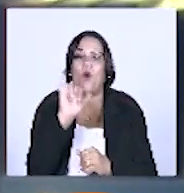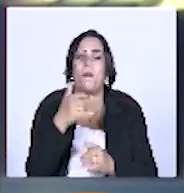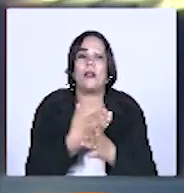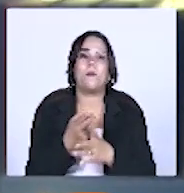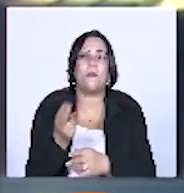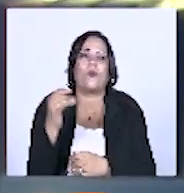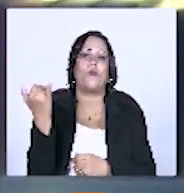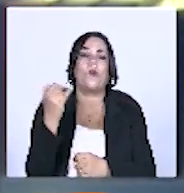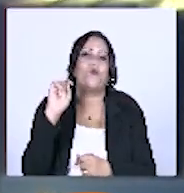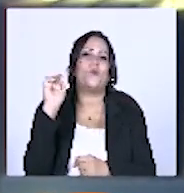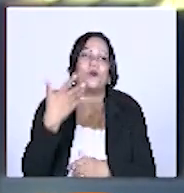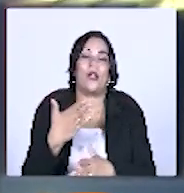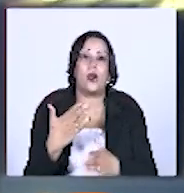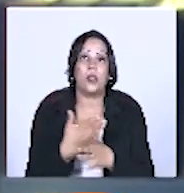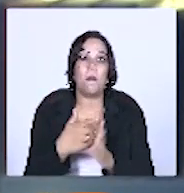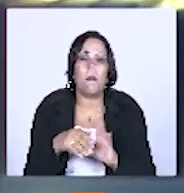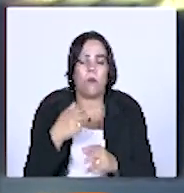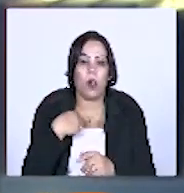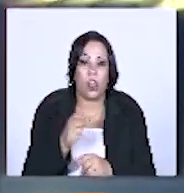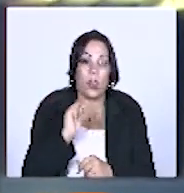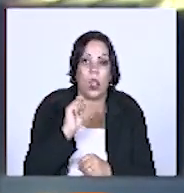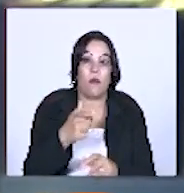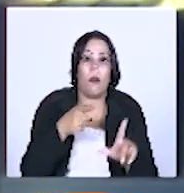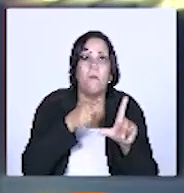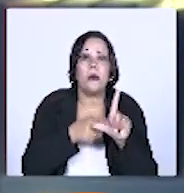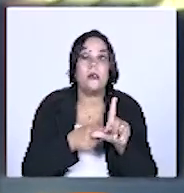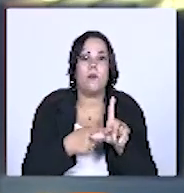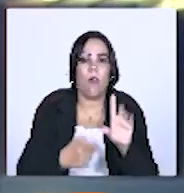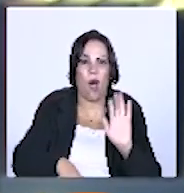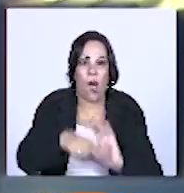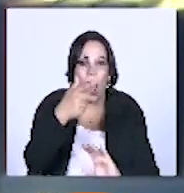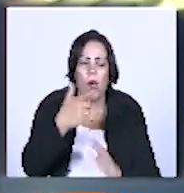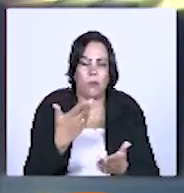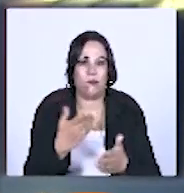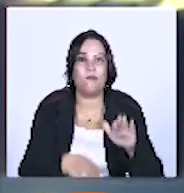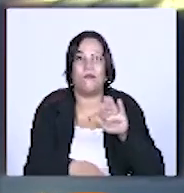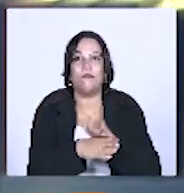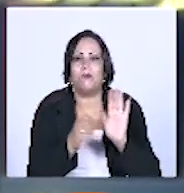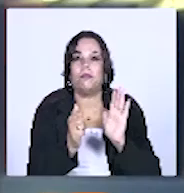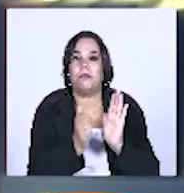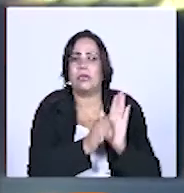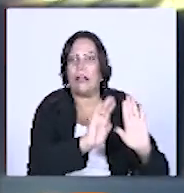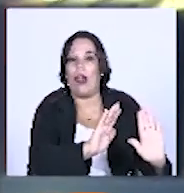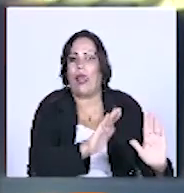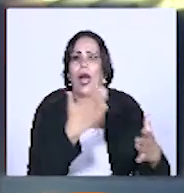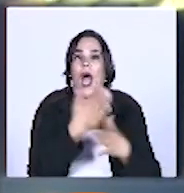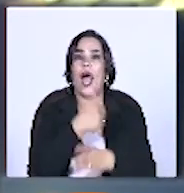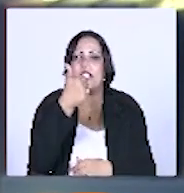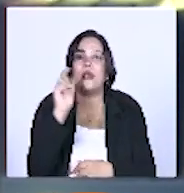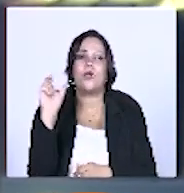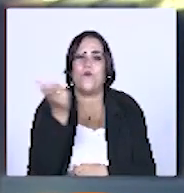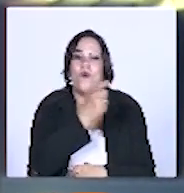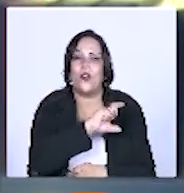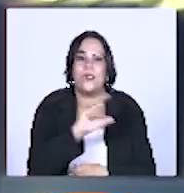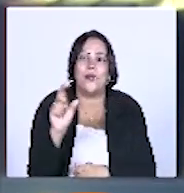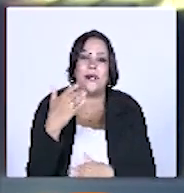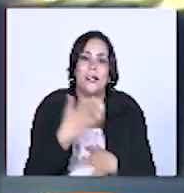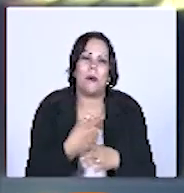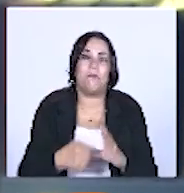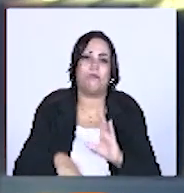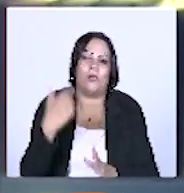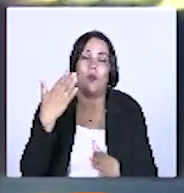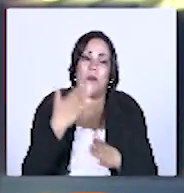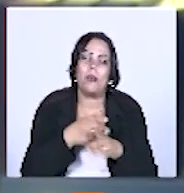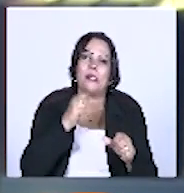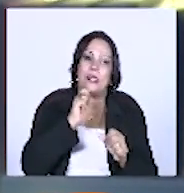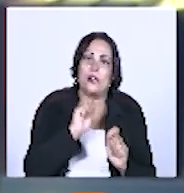العربيه اللي بدا تكلفتها بترتفع نتيجه ارتفاع سعر البنزين والزيوت وصيانه العربيه الى